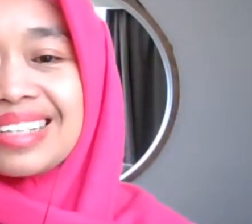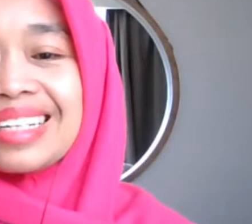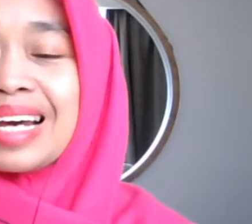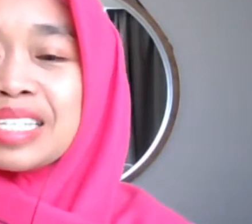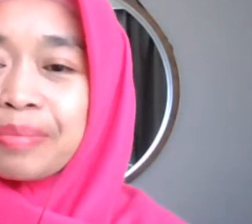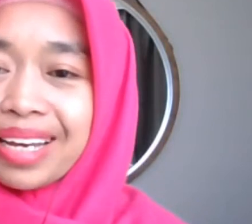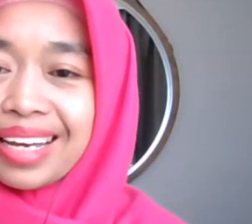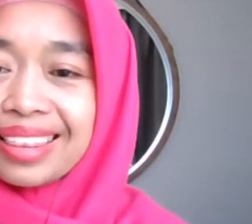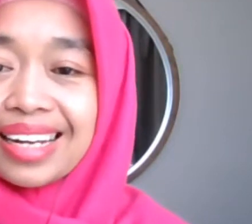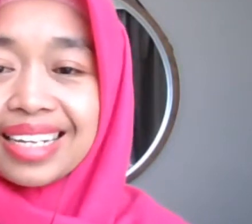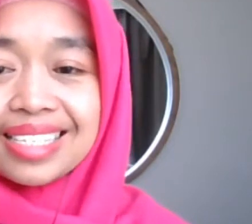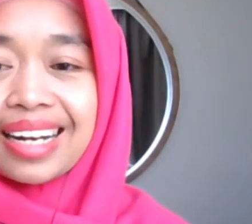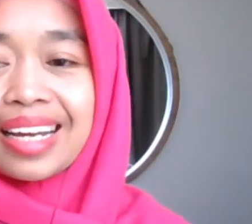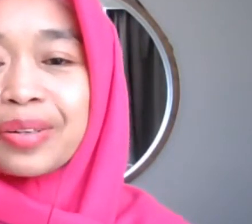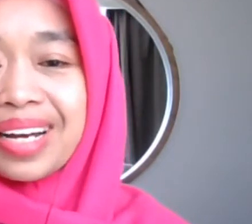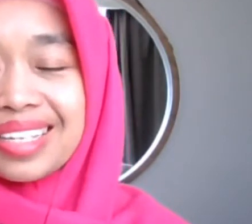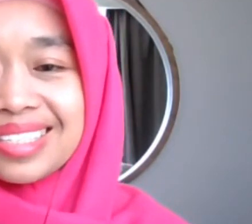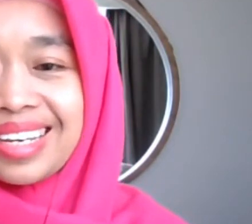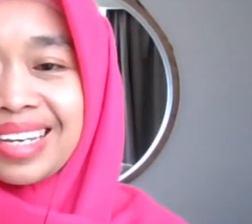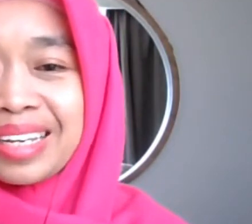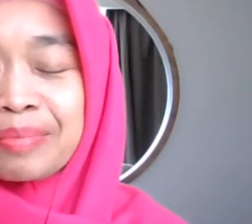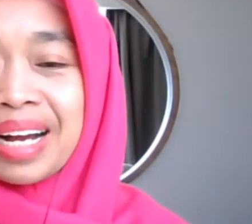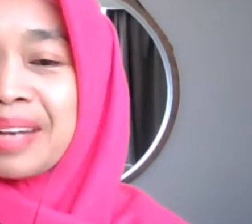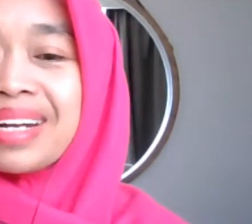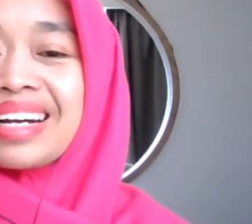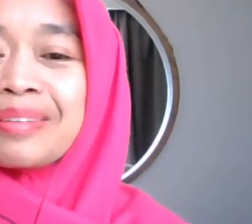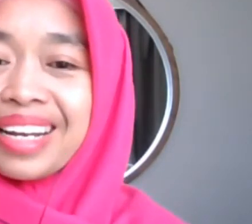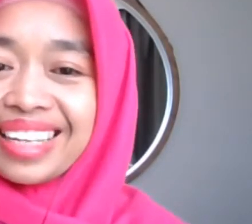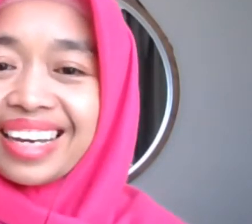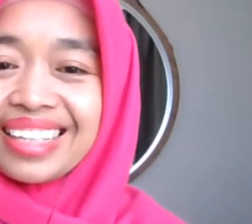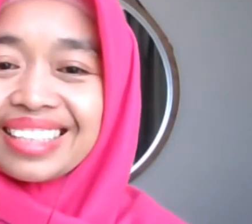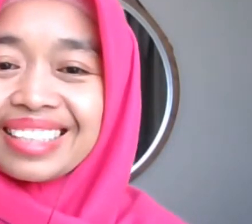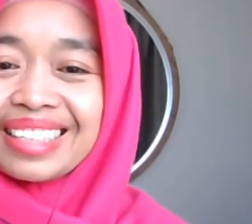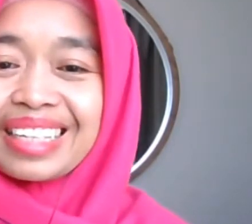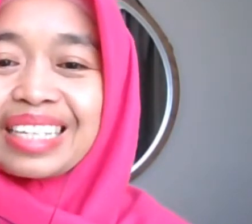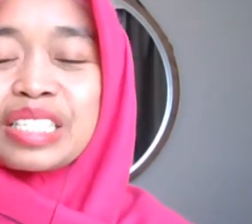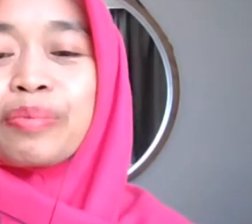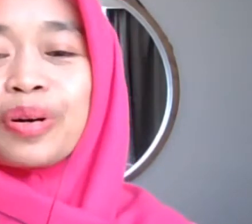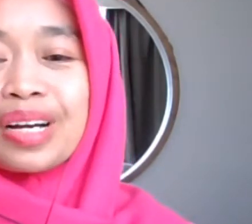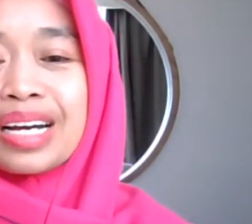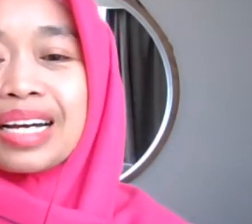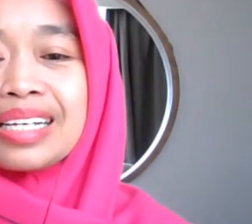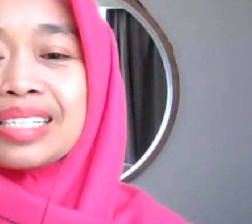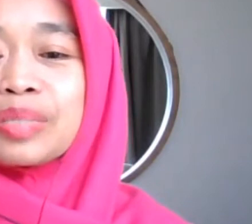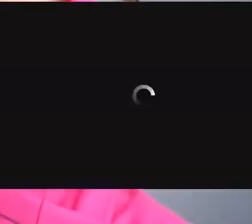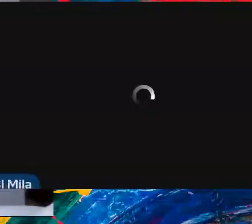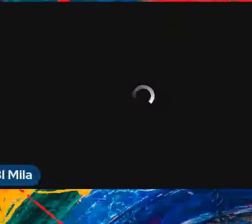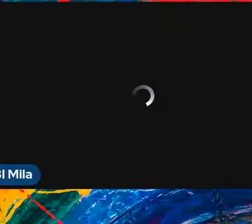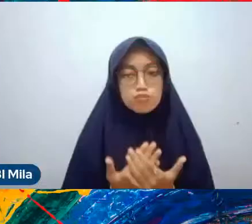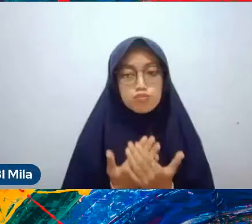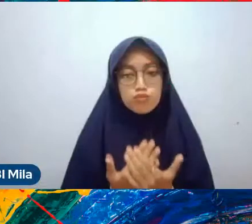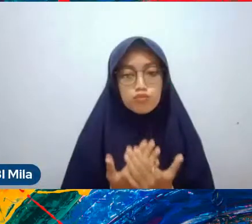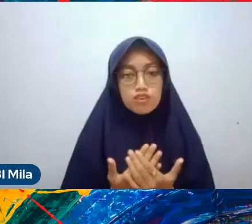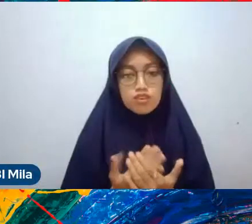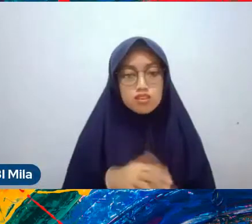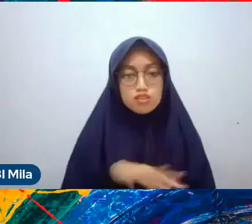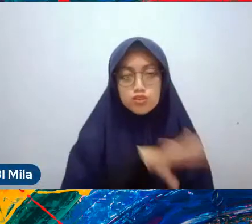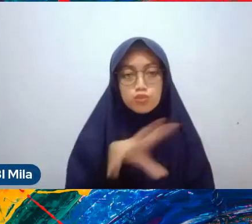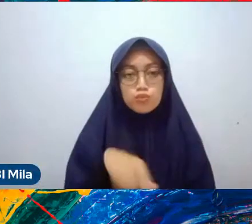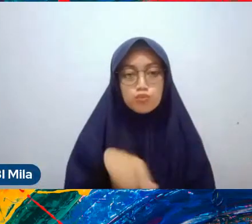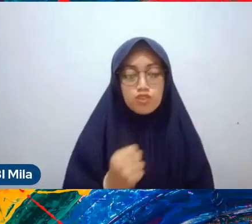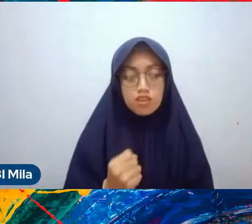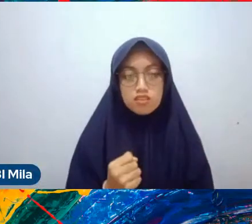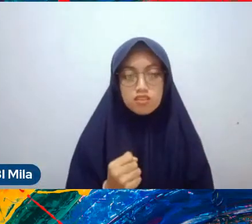biasa, classmate dan insan edukasi, bagaimana kabarnya? Semoga semua sahabat luar